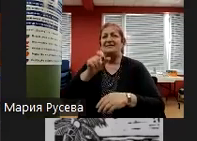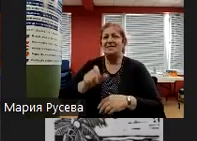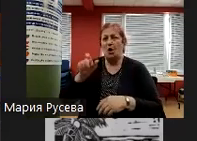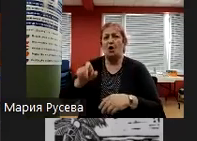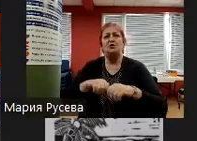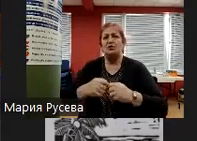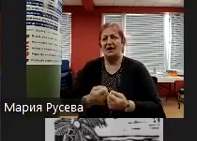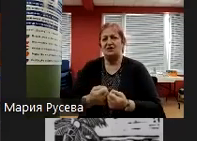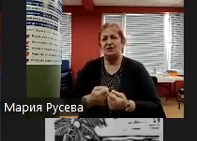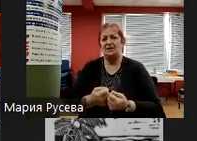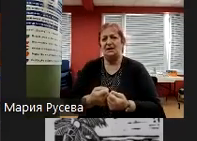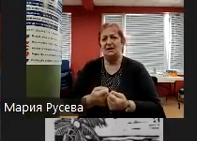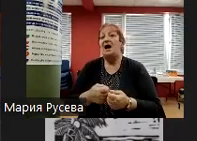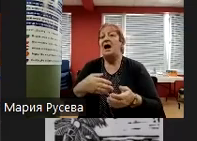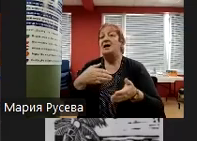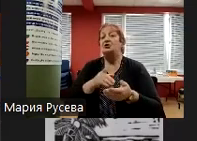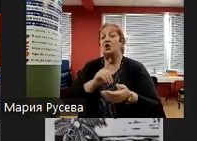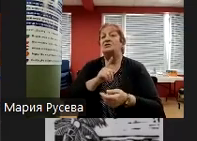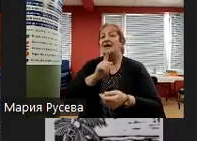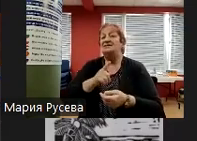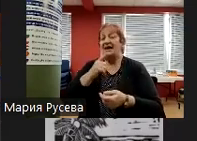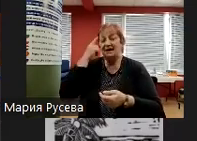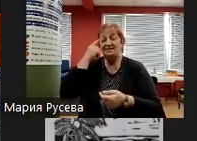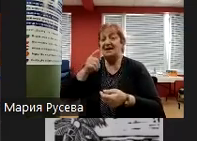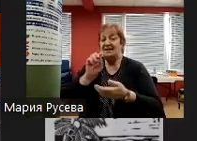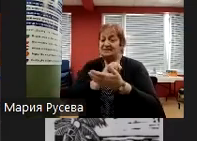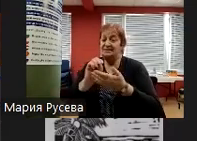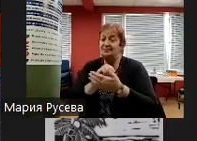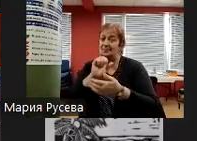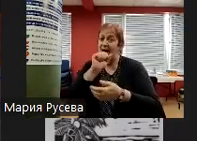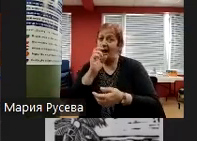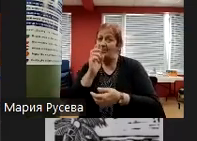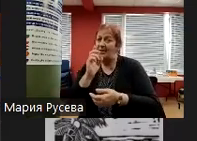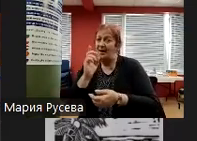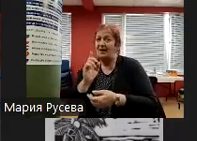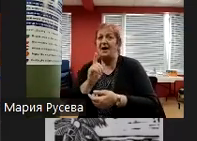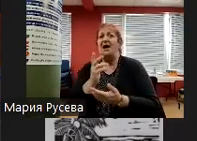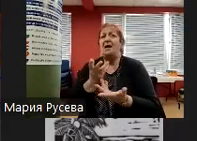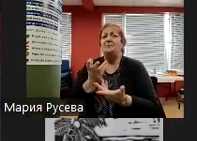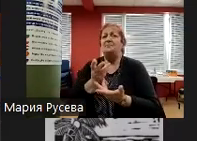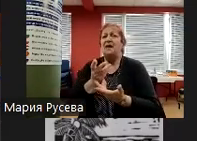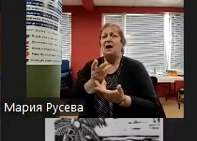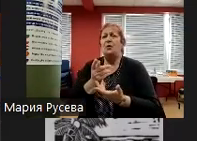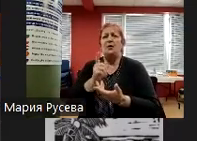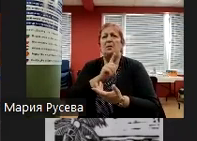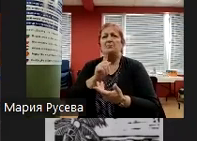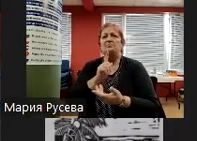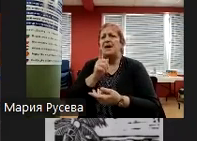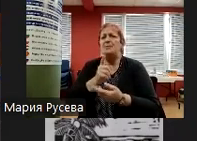увреждания. Защото не всеки знае тази абревиатура, някои екранни четци не могат да